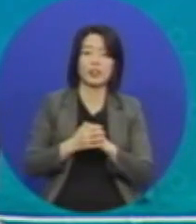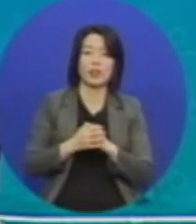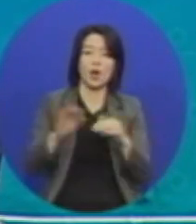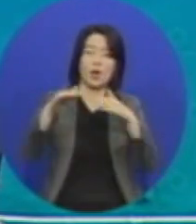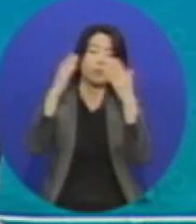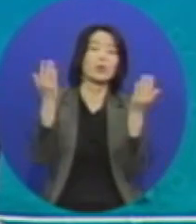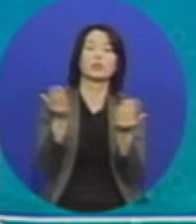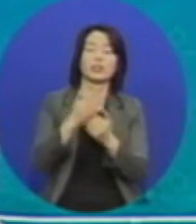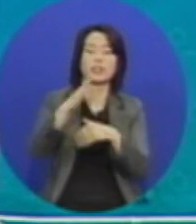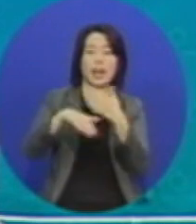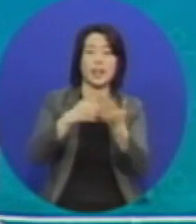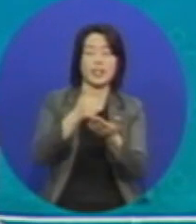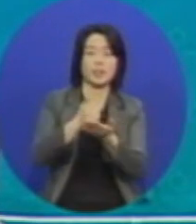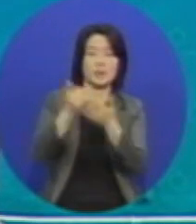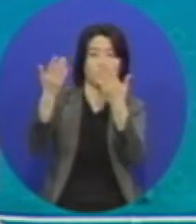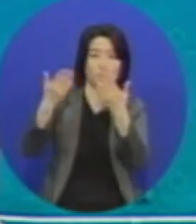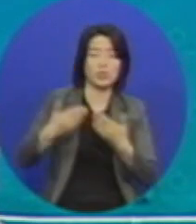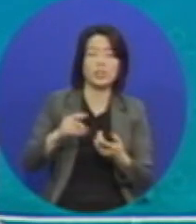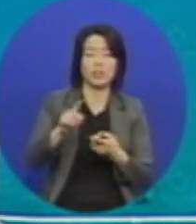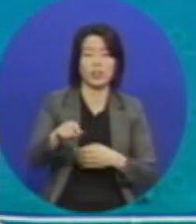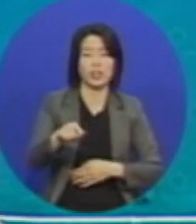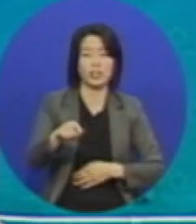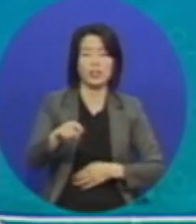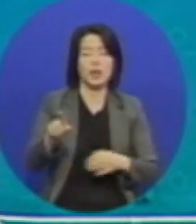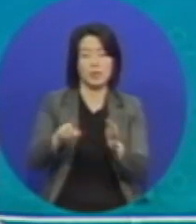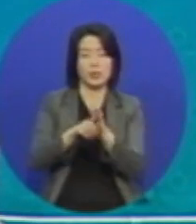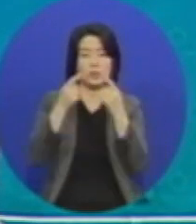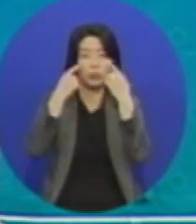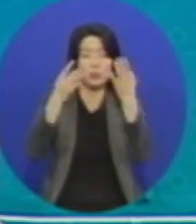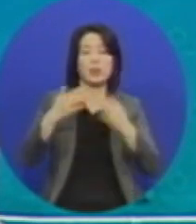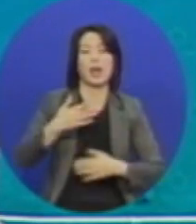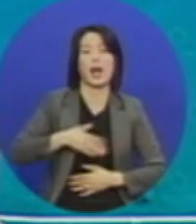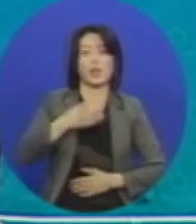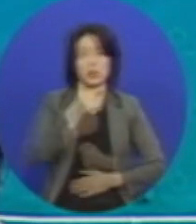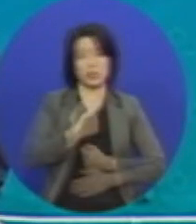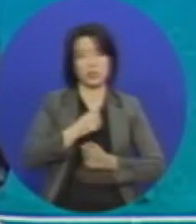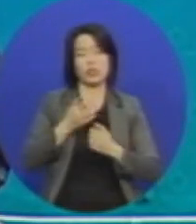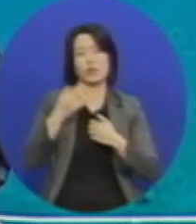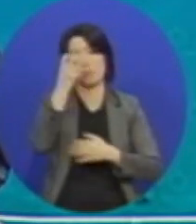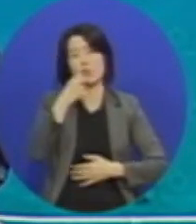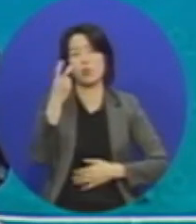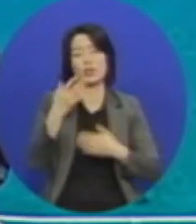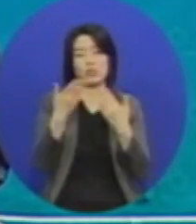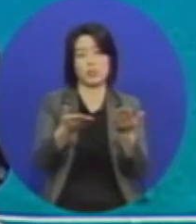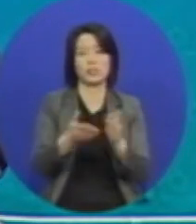모든 것이 하나님이 주신 것이란 믿음이 분명한 지를 알고 싶으신 겁니다